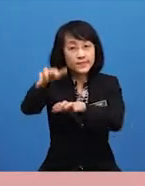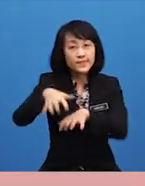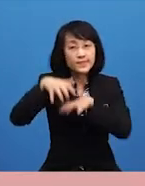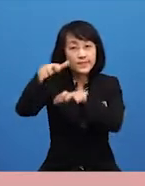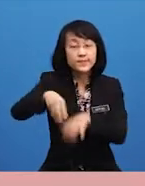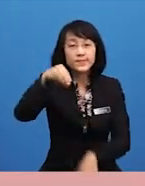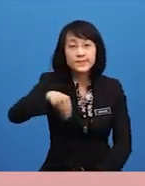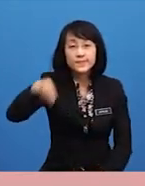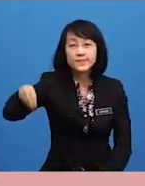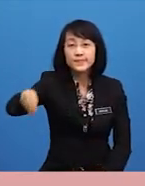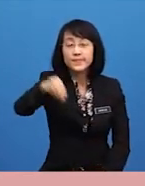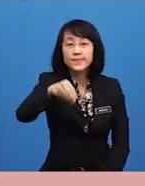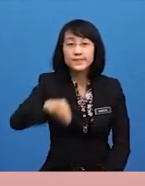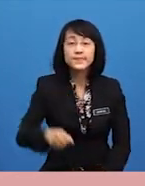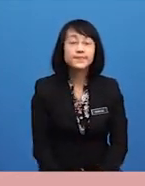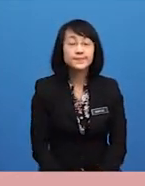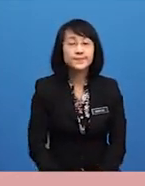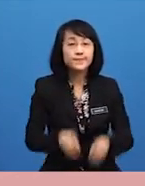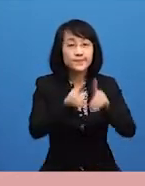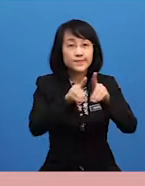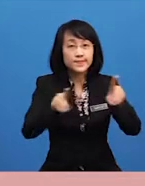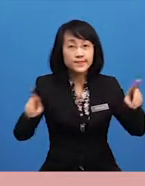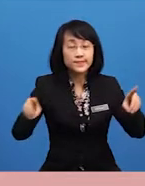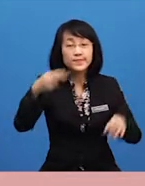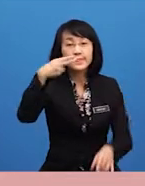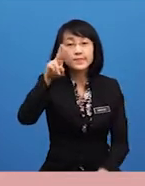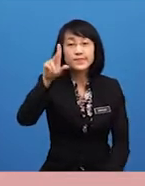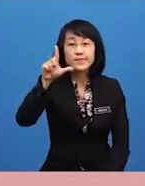Manakala, Dataran Hulu Sungai Perak pula